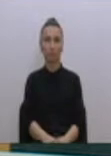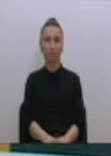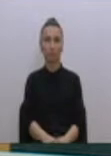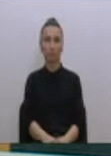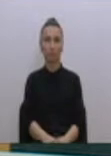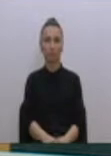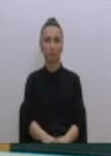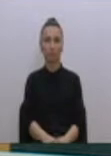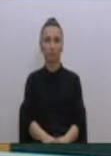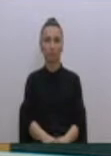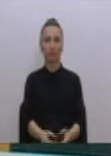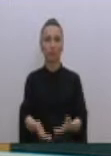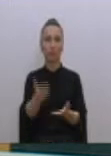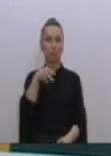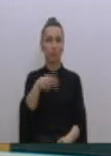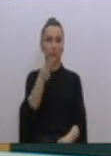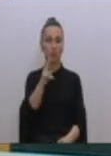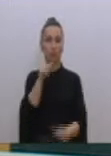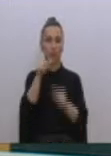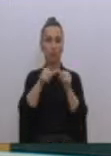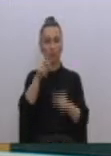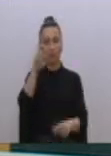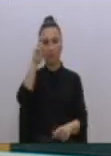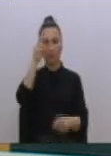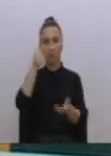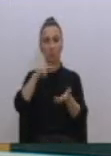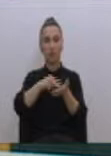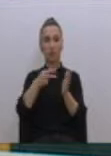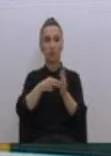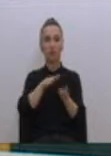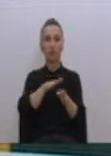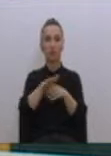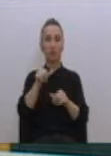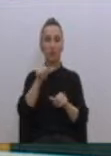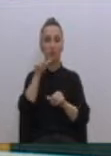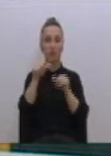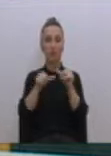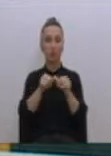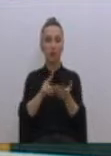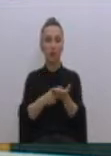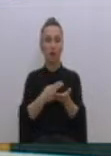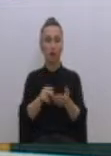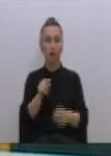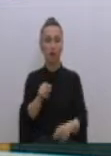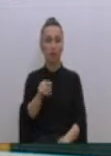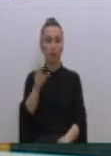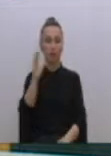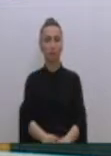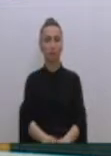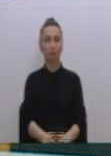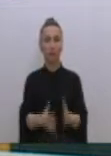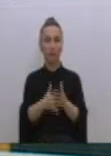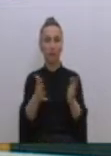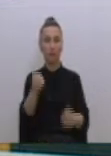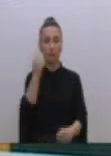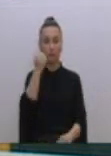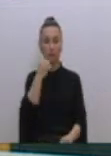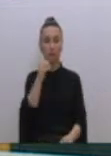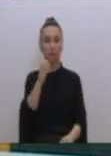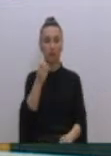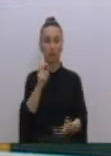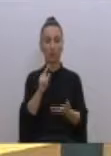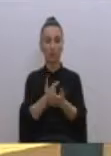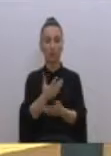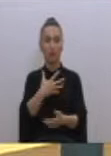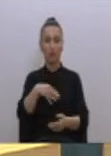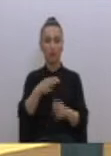შემდეგ გადავიდეთ უკვე საქართველოს 2025 ბიუჯეტის შესრულების წლიური ანგარიში. ისმენ ბატონ გიორგი. მადლობა კიდევ ერთხელ.